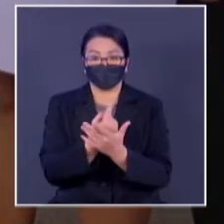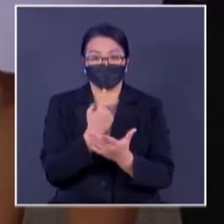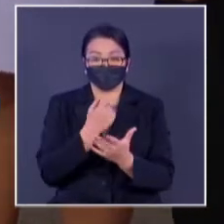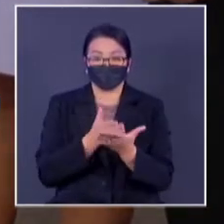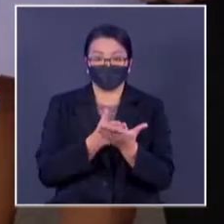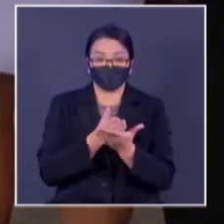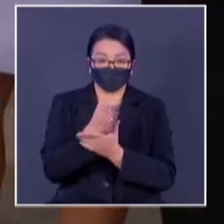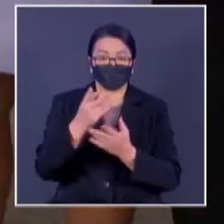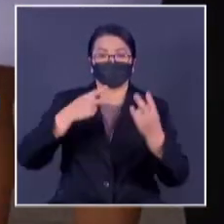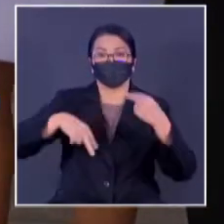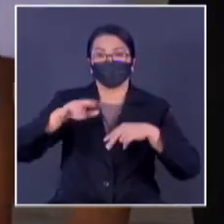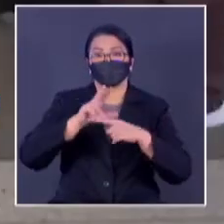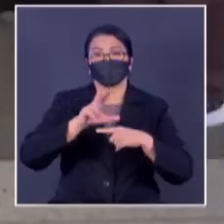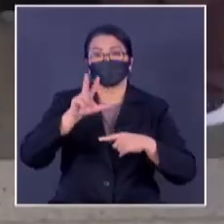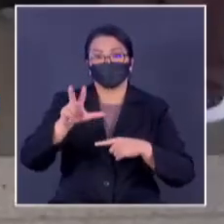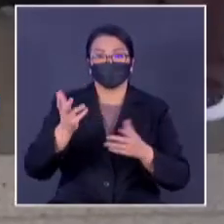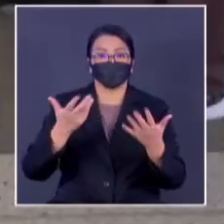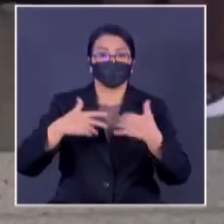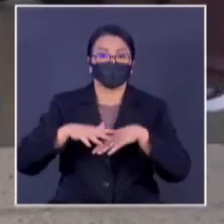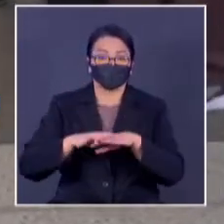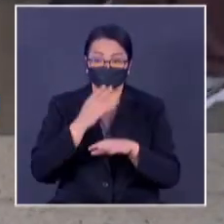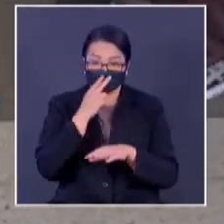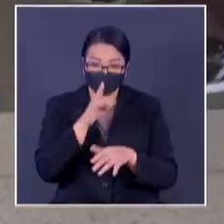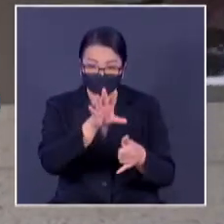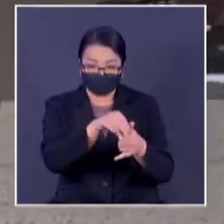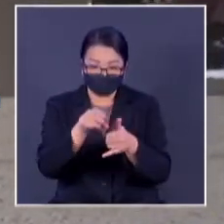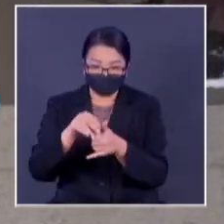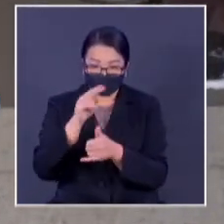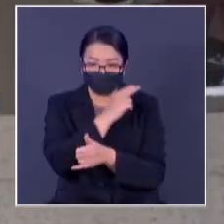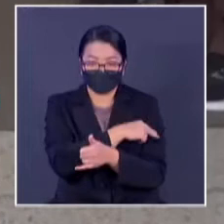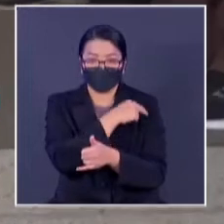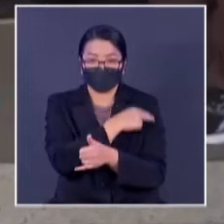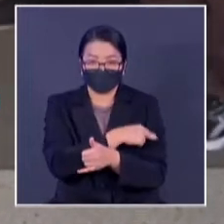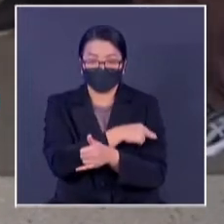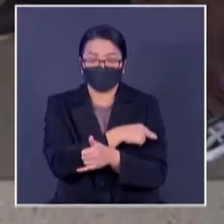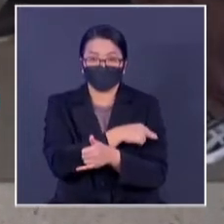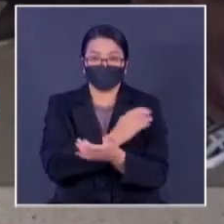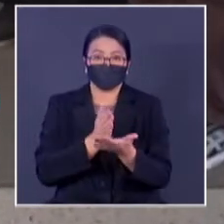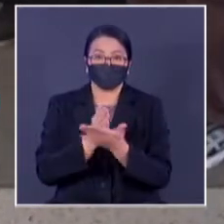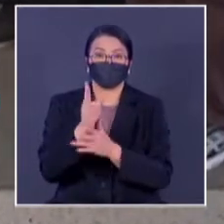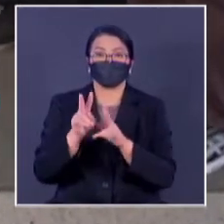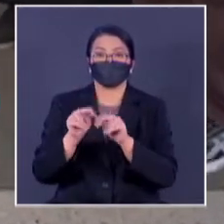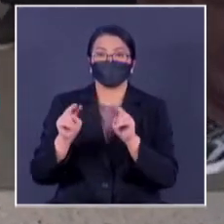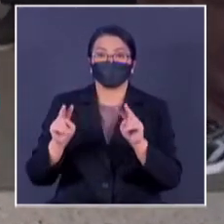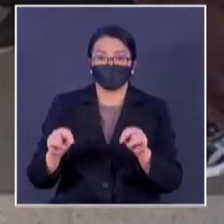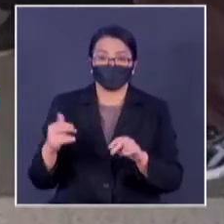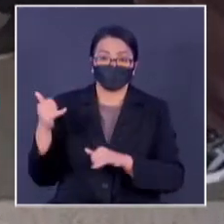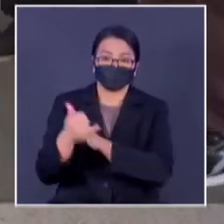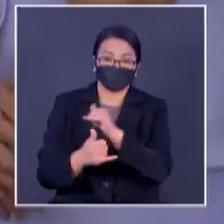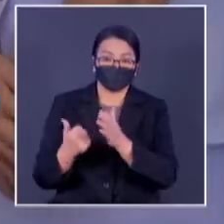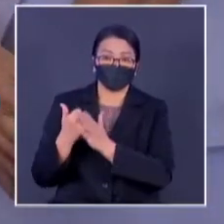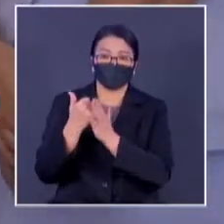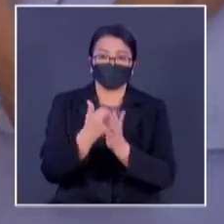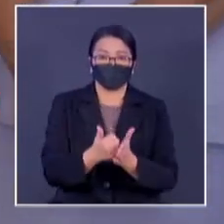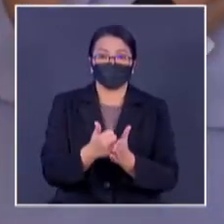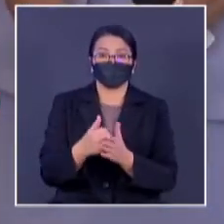เขตตรวจสุขภาพที่3ไปดูงานผู้ติดเชื้อที่โรงพยาบาลบุษราคัมในพื้นที่นนทบุรีนะครับทั้งหมดจะเป็นก